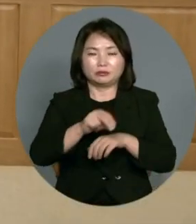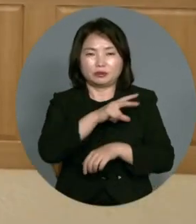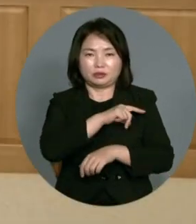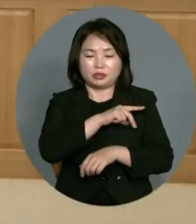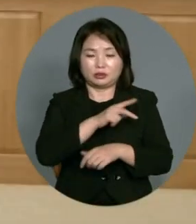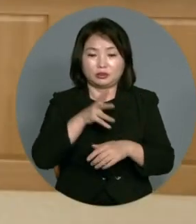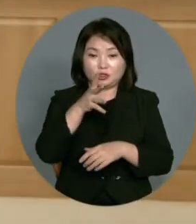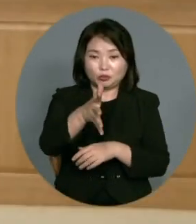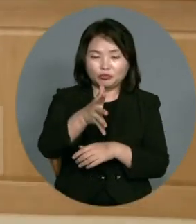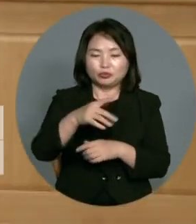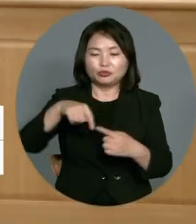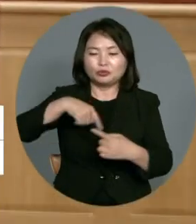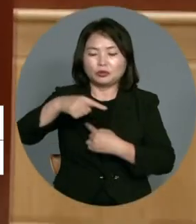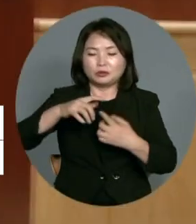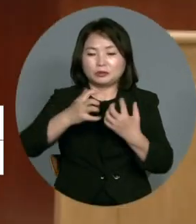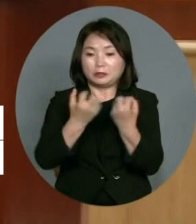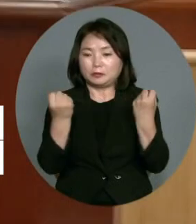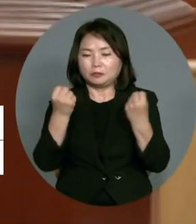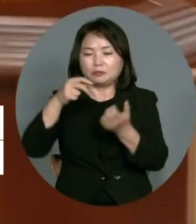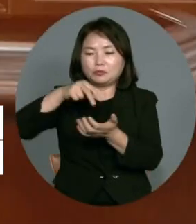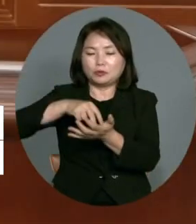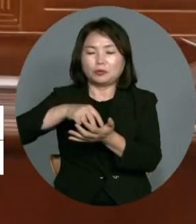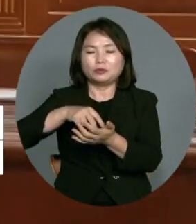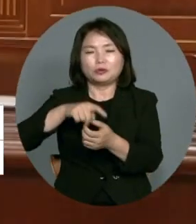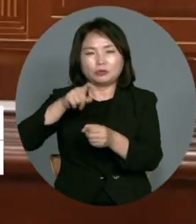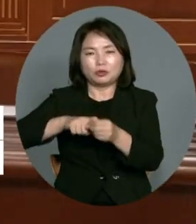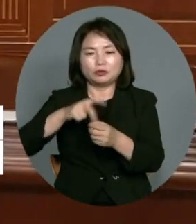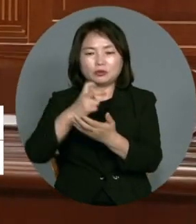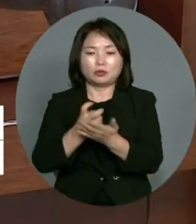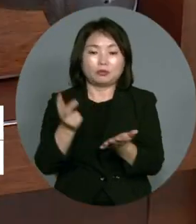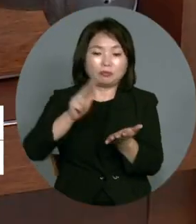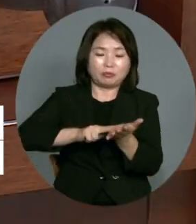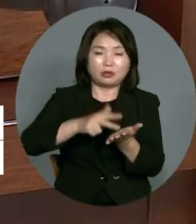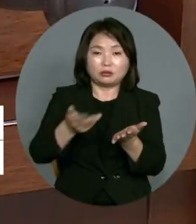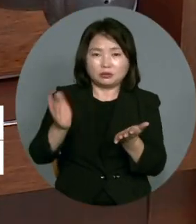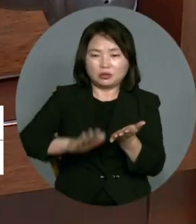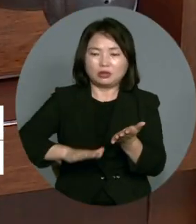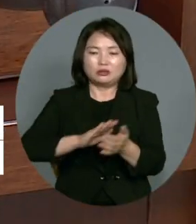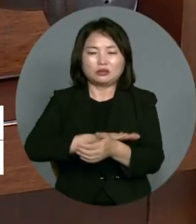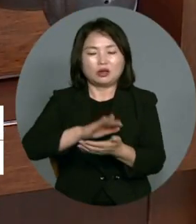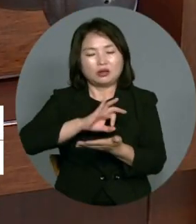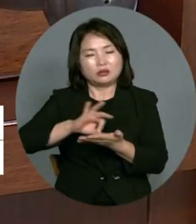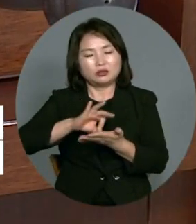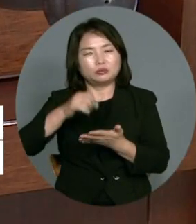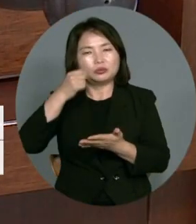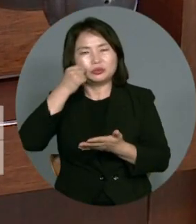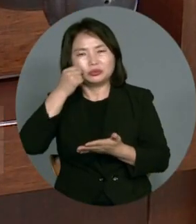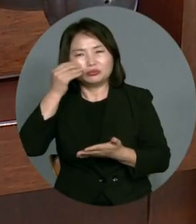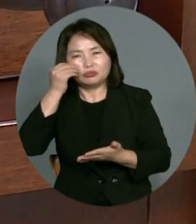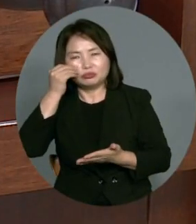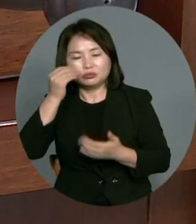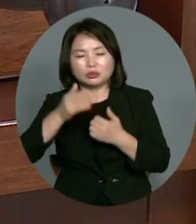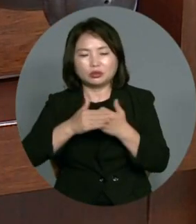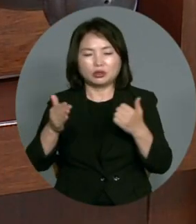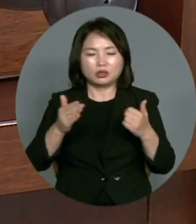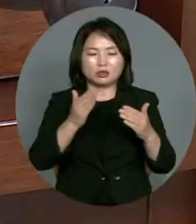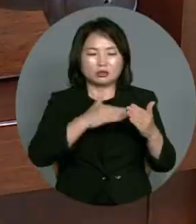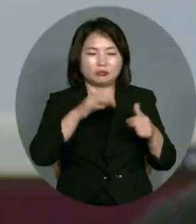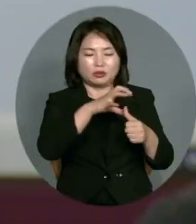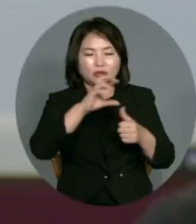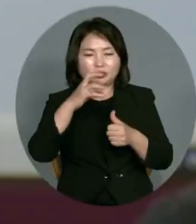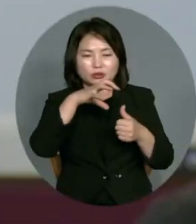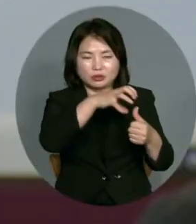전문성과 운영에 독립성을 확보할 수 있는 제도를 마련해 놓고도 이를 제대로 활용하지 않으면서 집행부 견제 역할을